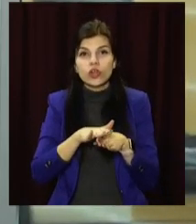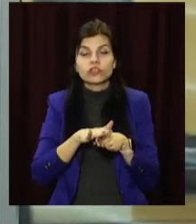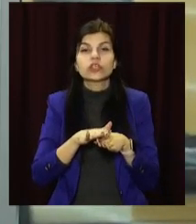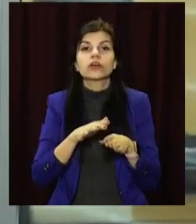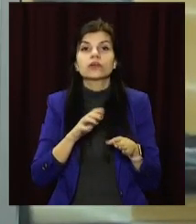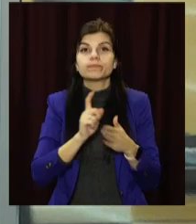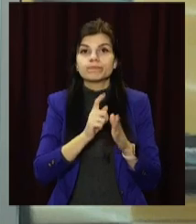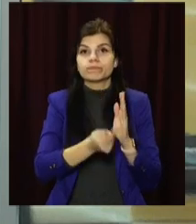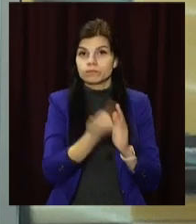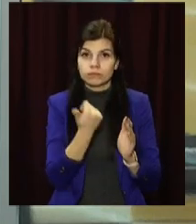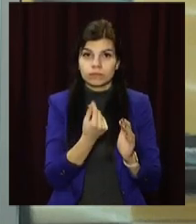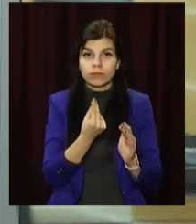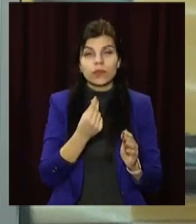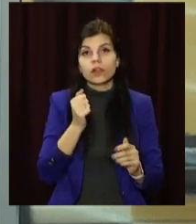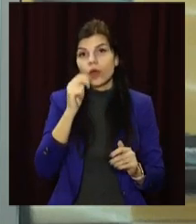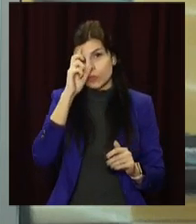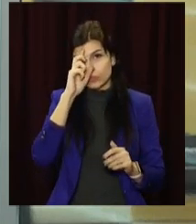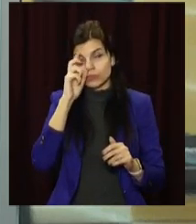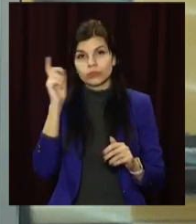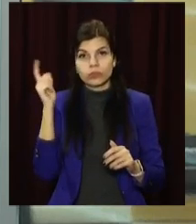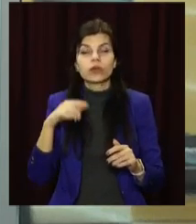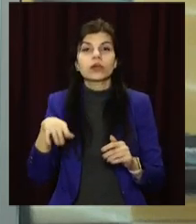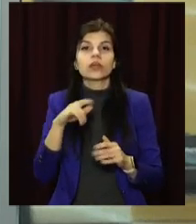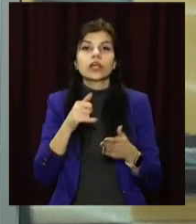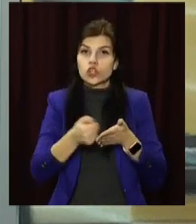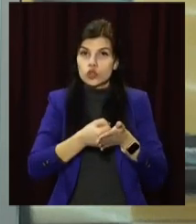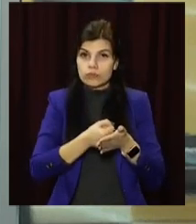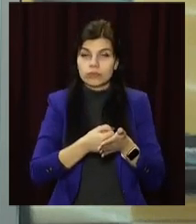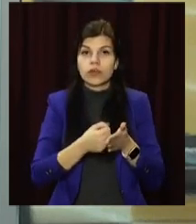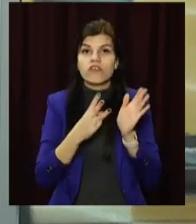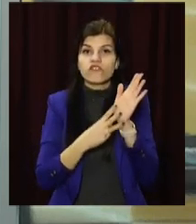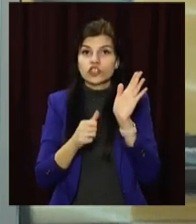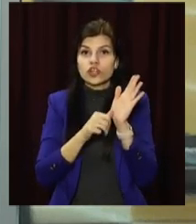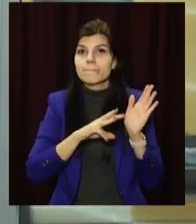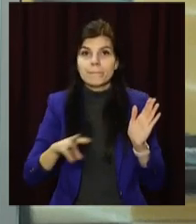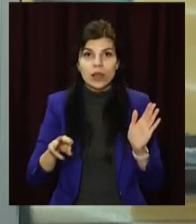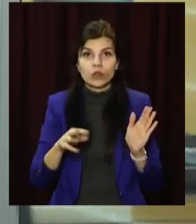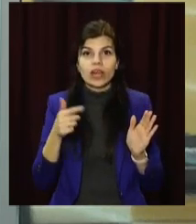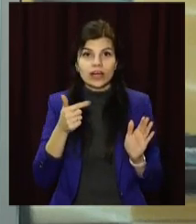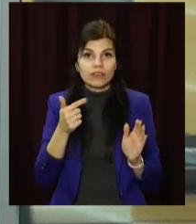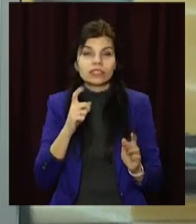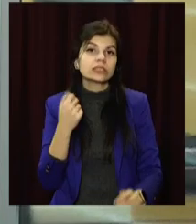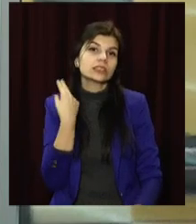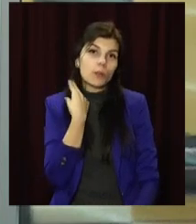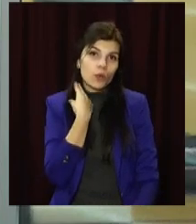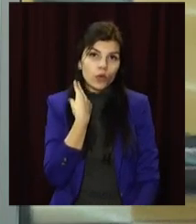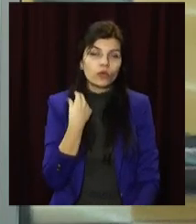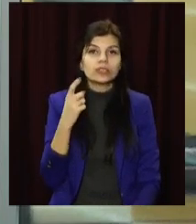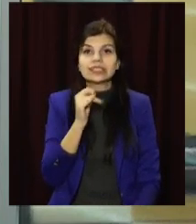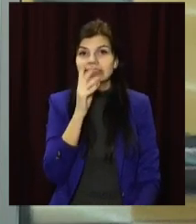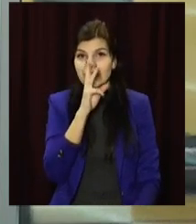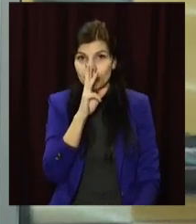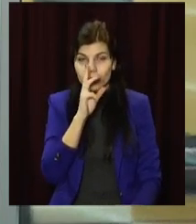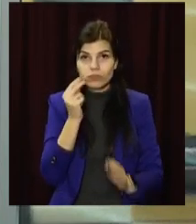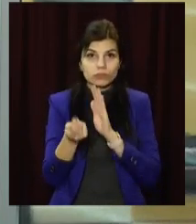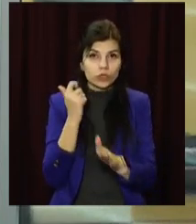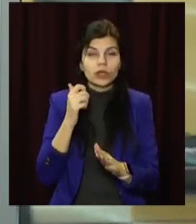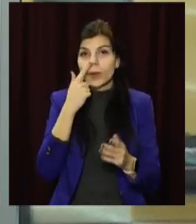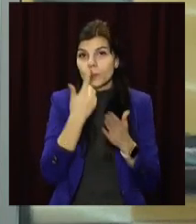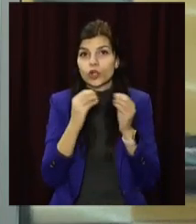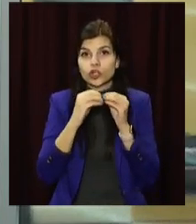стягнула з боржників на користь держбюджету та домоглася виплати 86 мільйонів гривень заборгованості із зарплати та понад